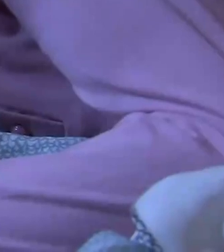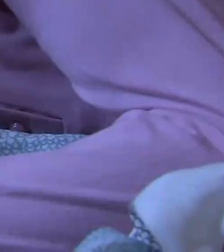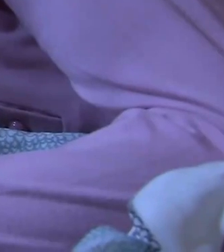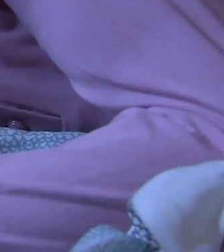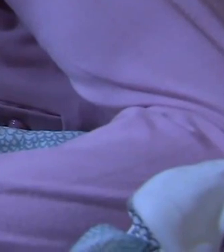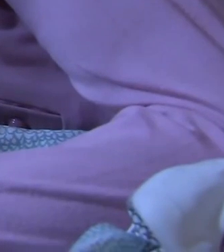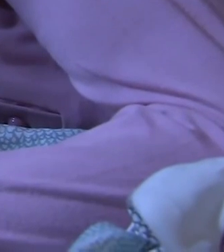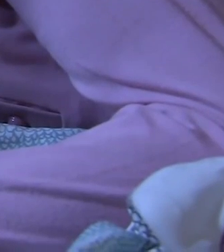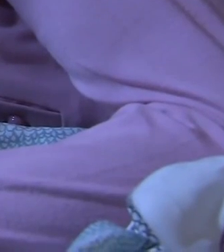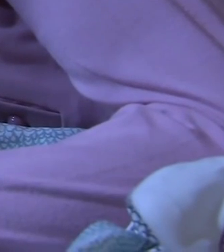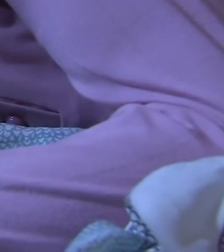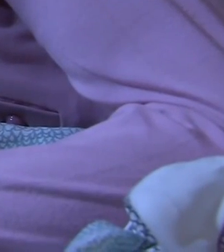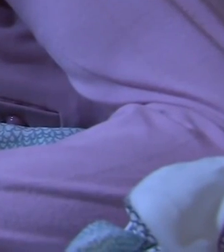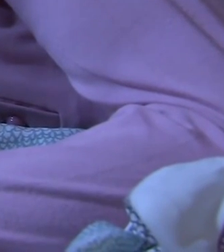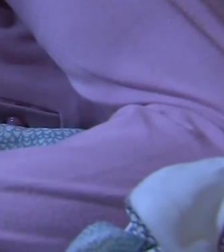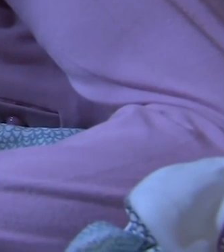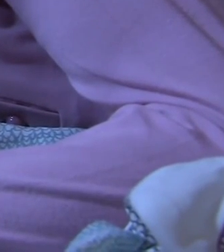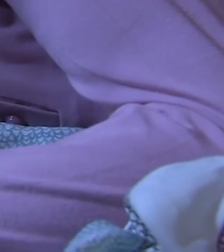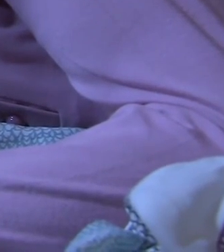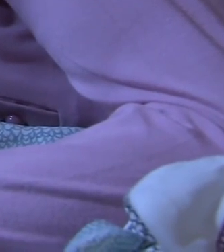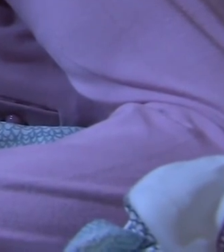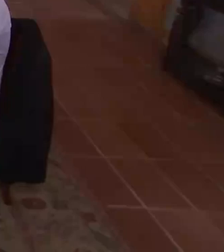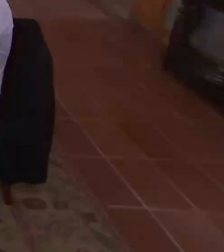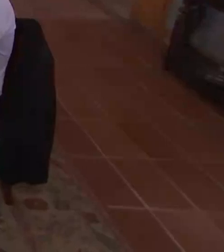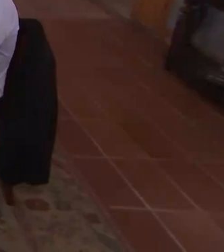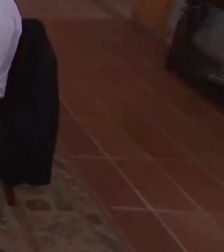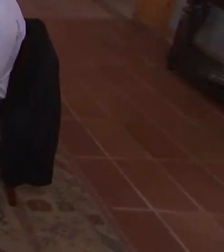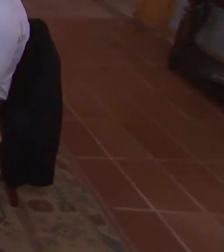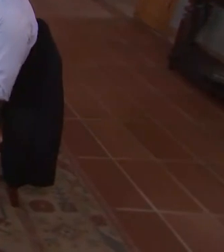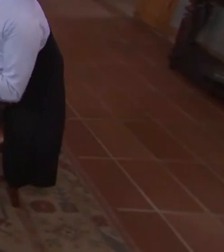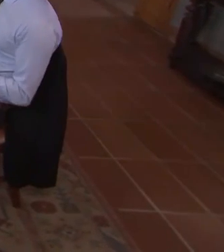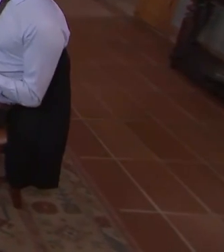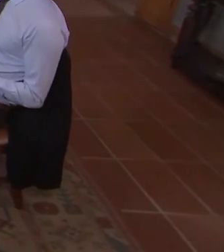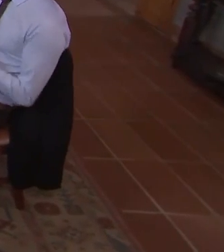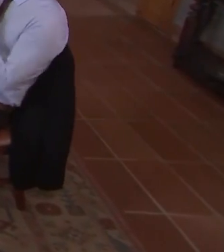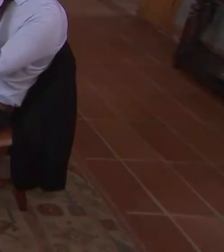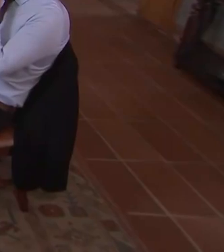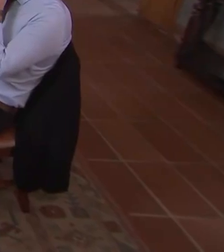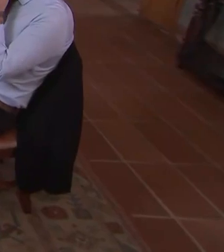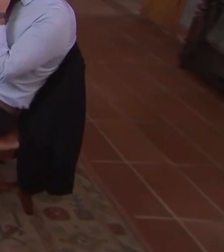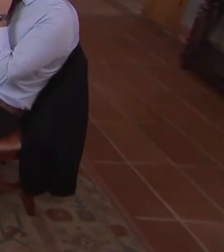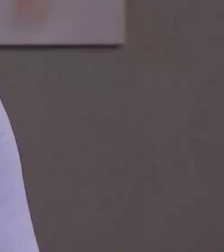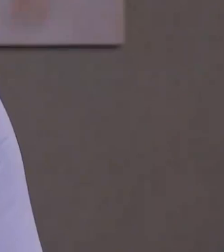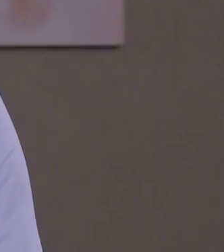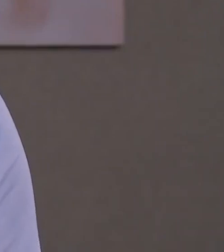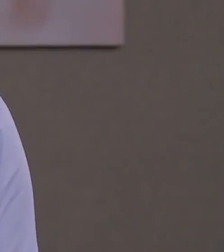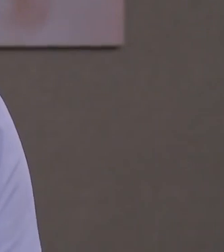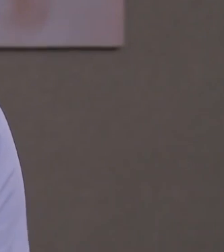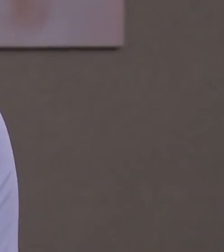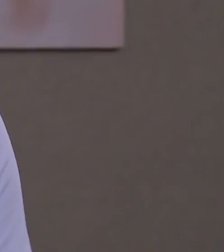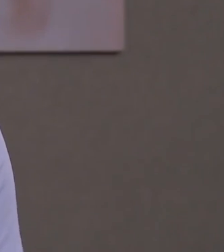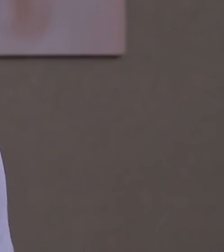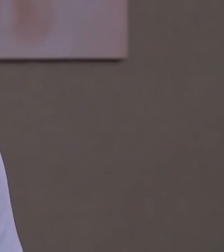bir kez daha baktı kızına. Ömer ile Zehra konakta masadan kalkmış. Nihat peçeteyi ağzına sildi.